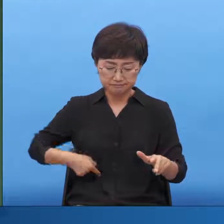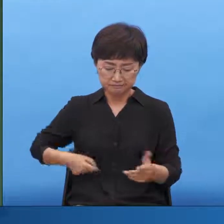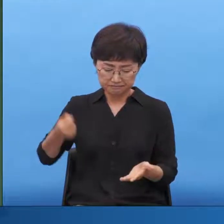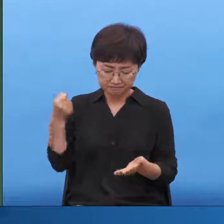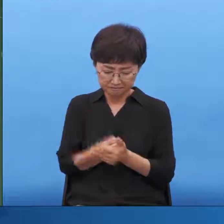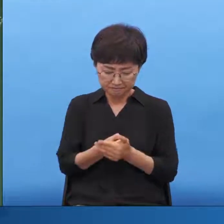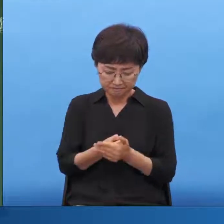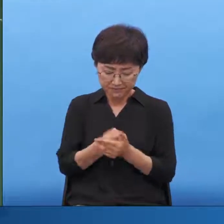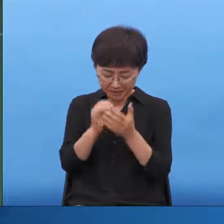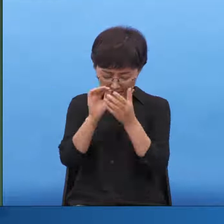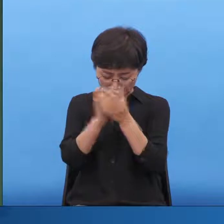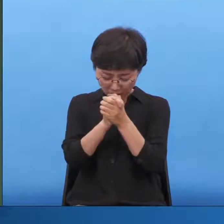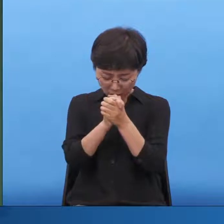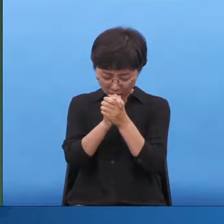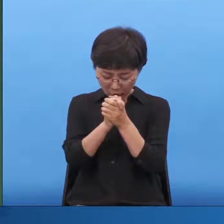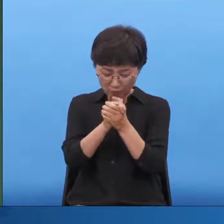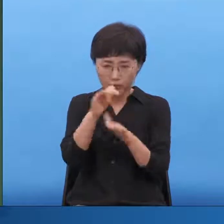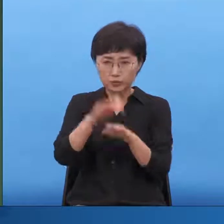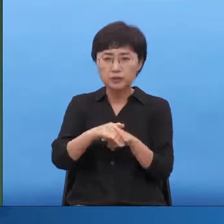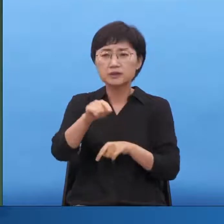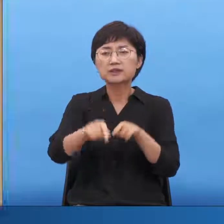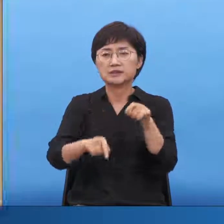만들어라.